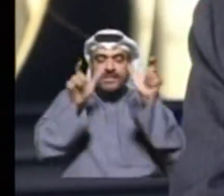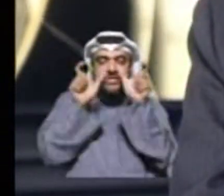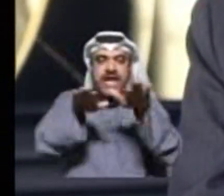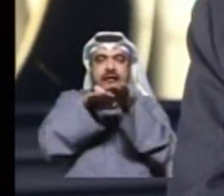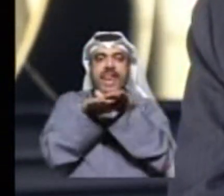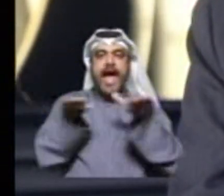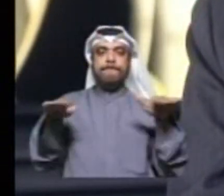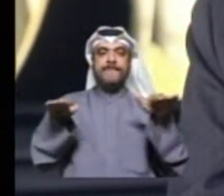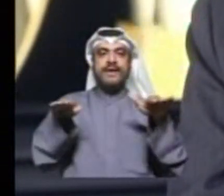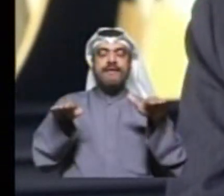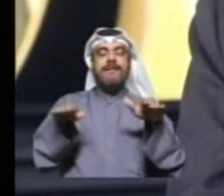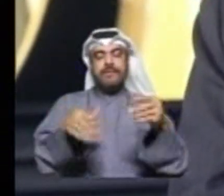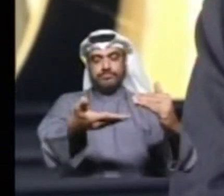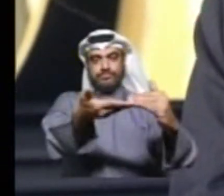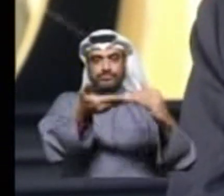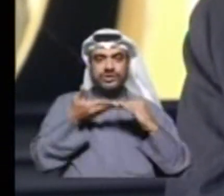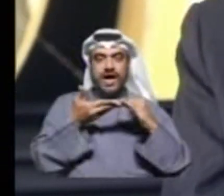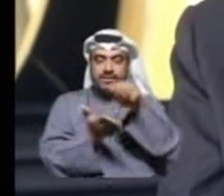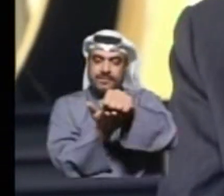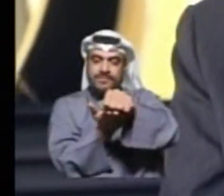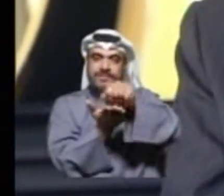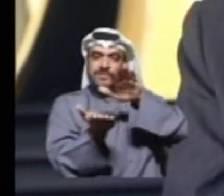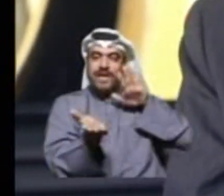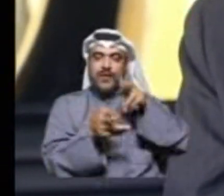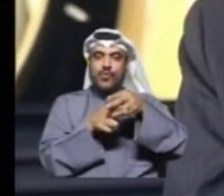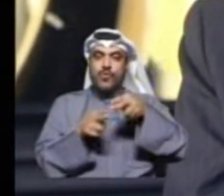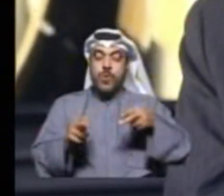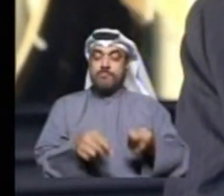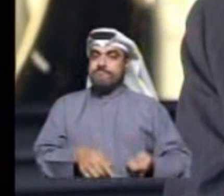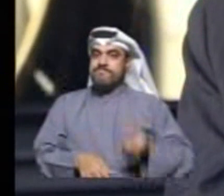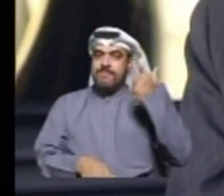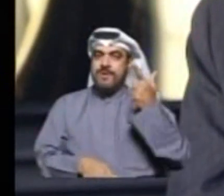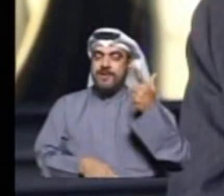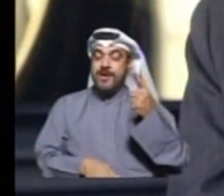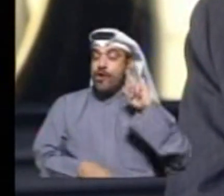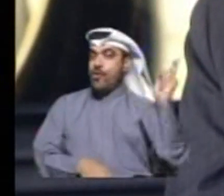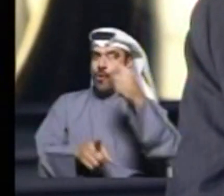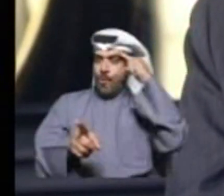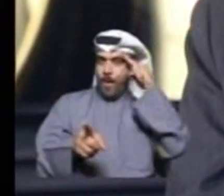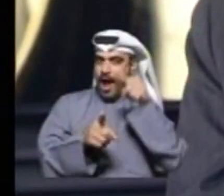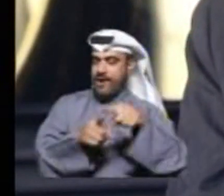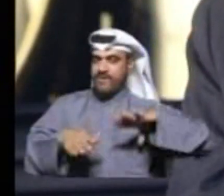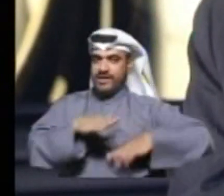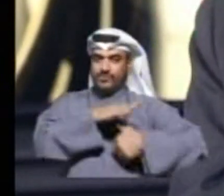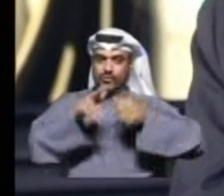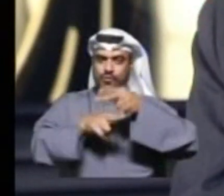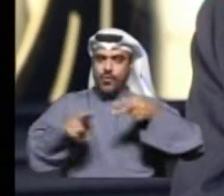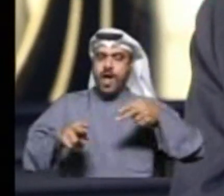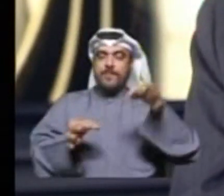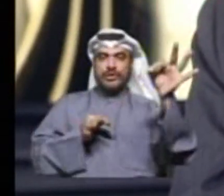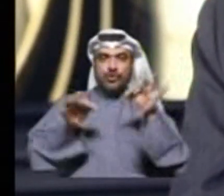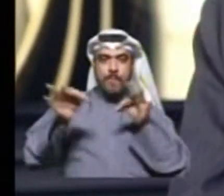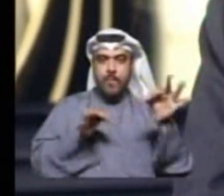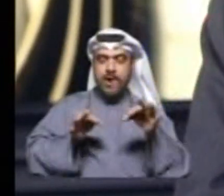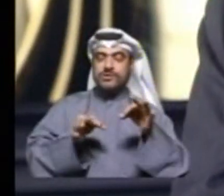تحت البند الفصل السابع، فدور كبير جدا، لأن وزن سمو الأمير على المحفل الدولي دبلوماسيا هو